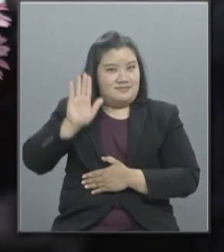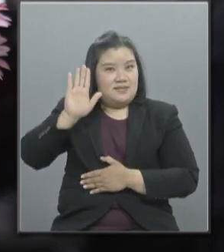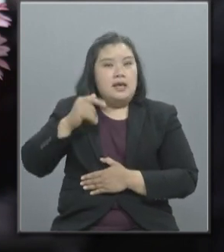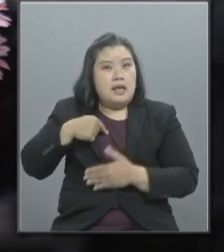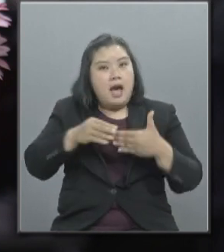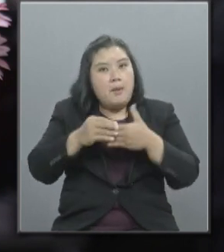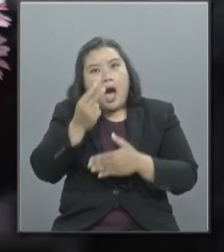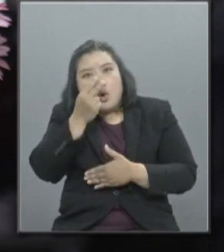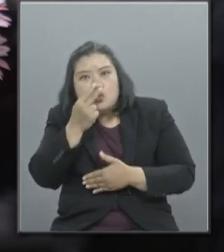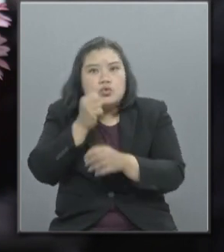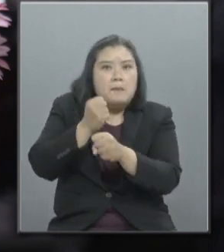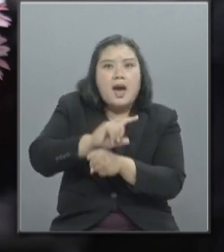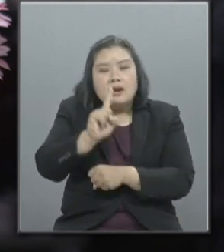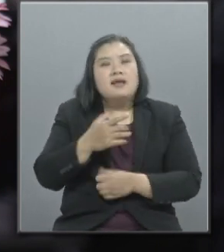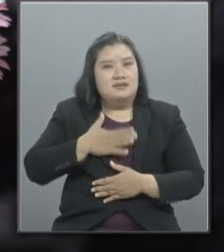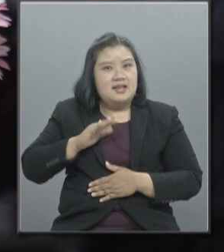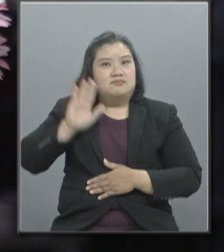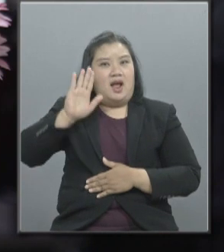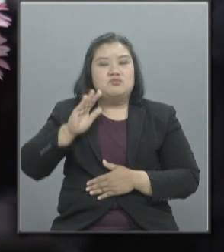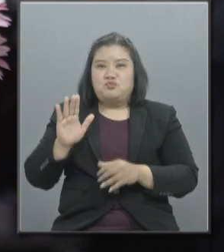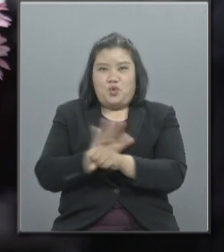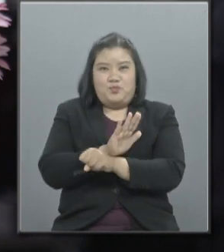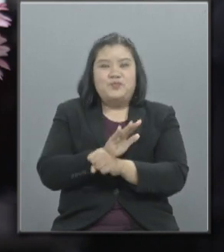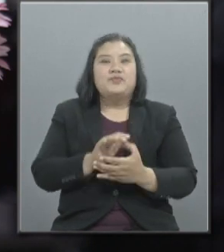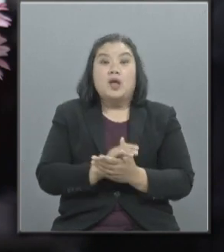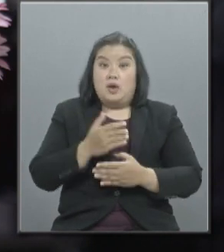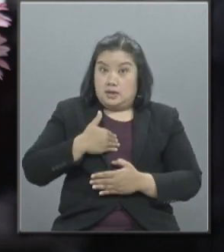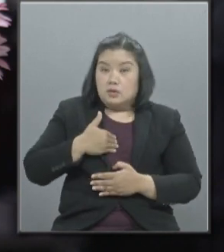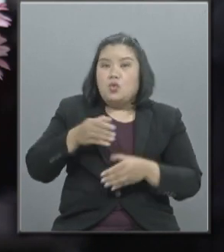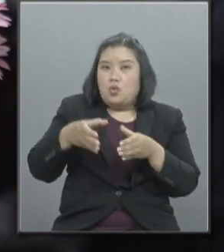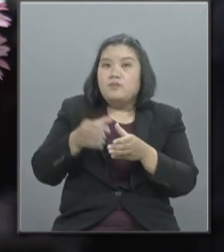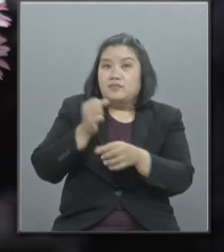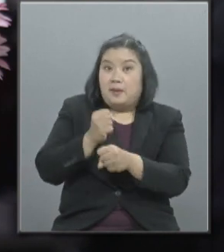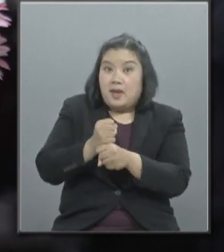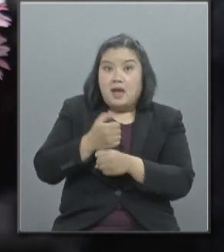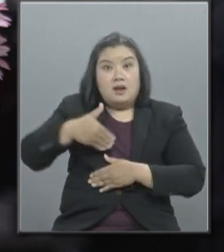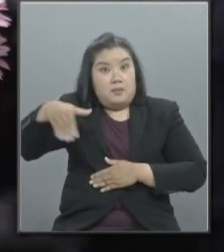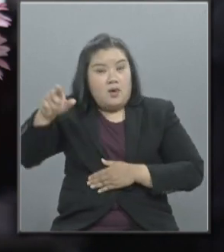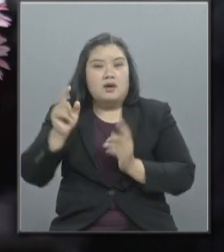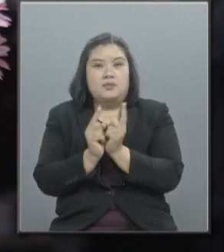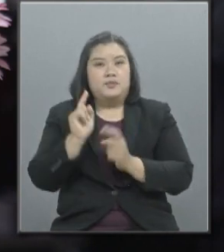ชมไปดูทุกเบื้องหลังทุกรายการเลยค่ะสำหรับวันนี้ค่ะดิฉันและทีมงานทุกๆคนต้องขอตัวลา